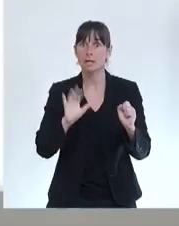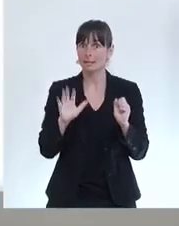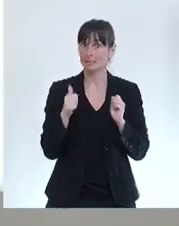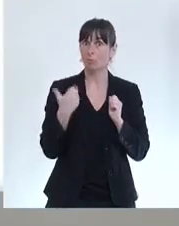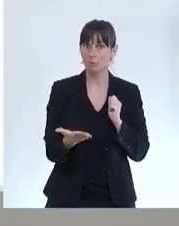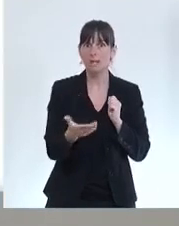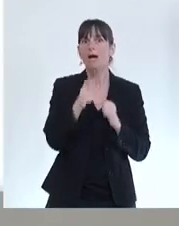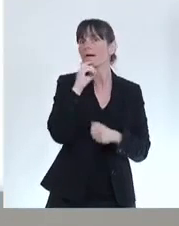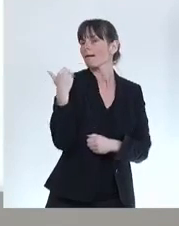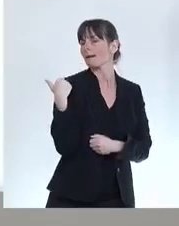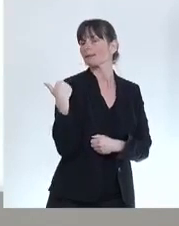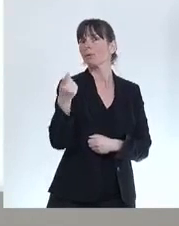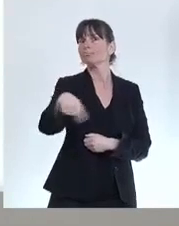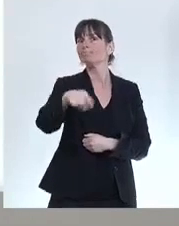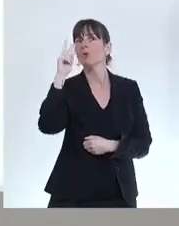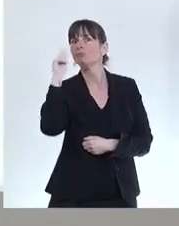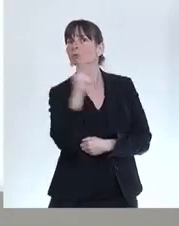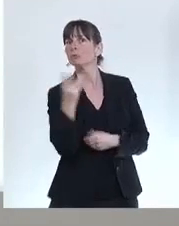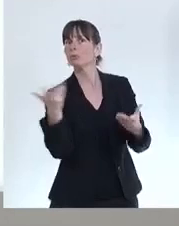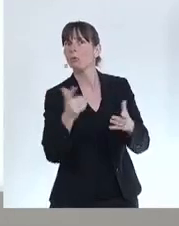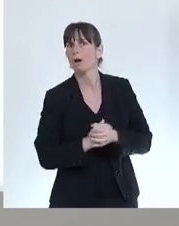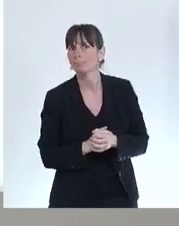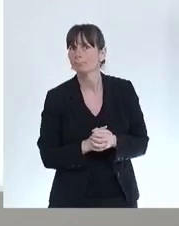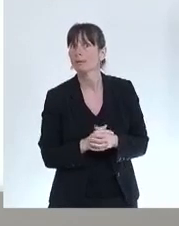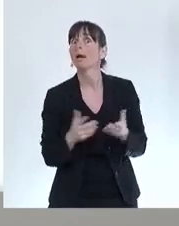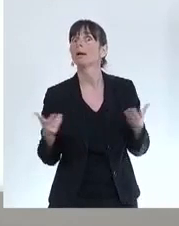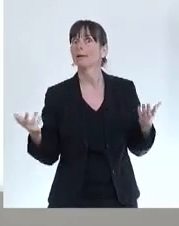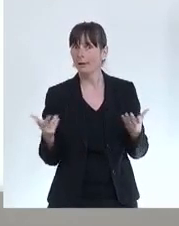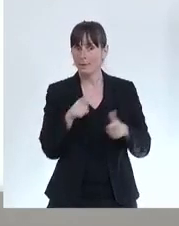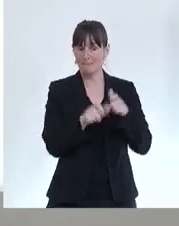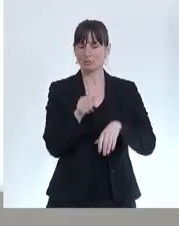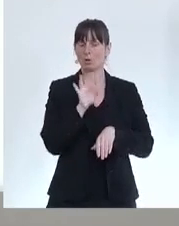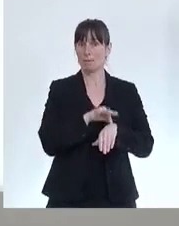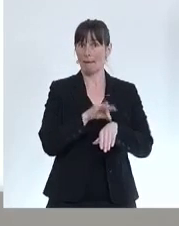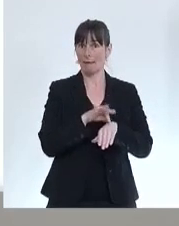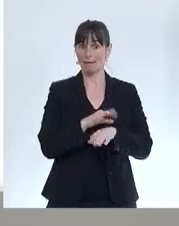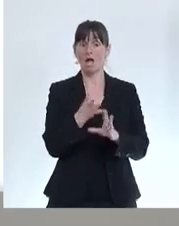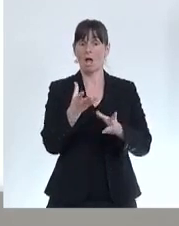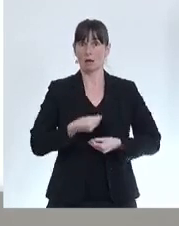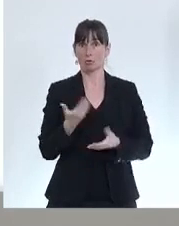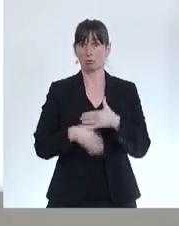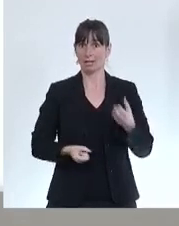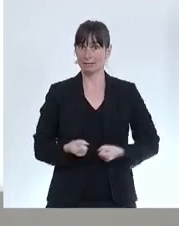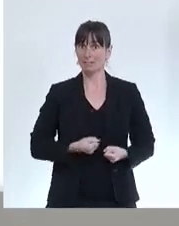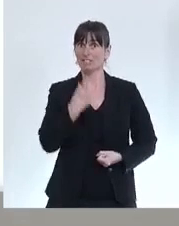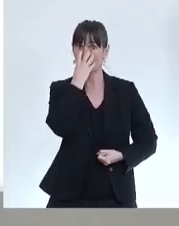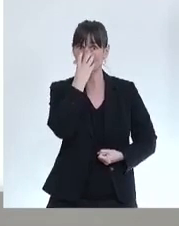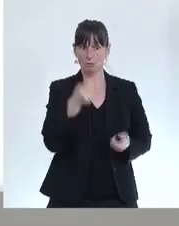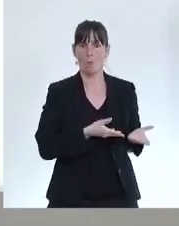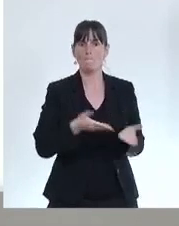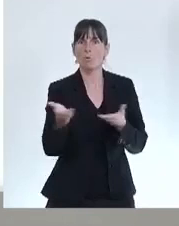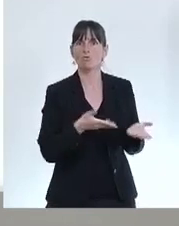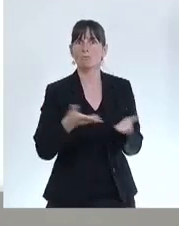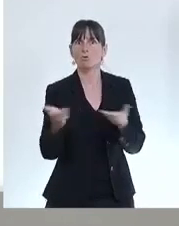pu constater récemment la multiplication des déplacements de malades admis en service de réanimation qui permettent de soulager